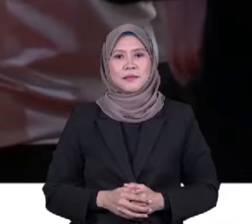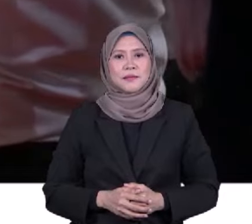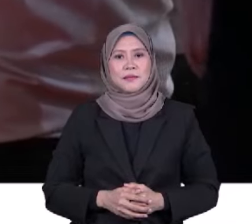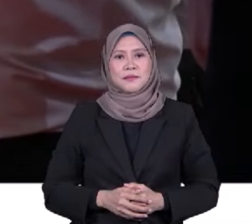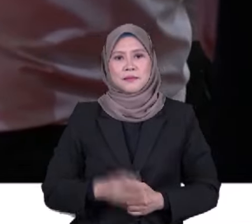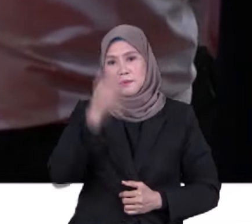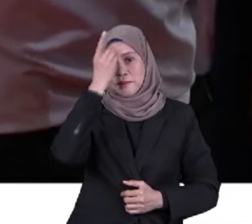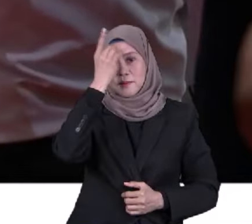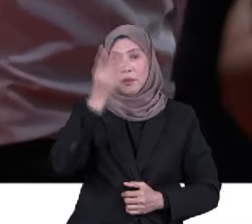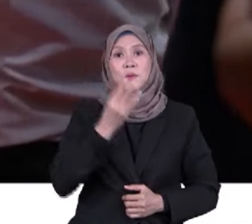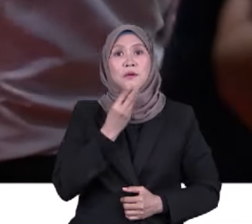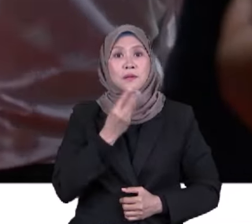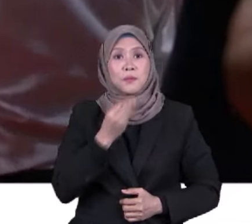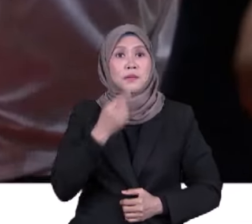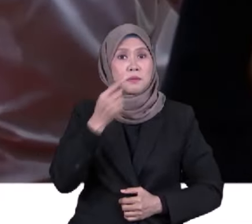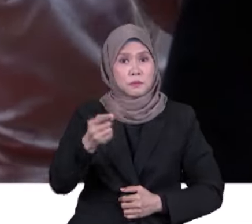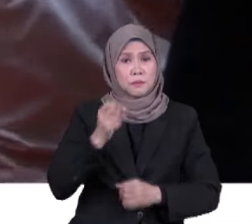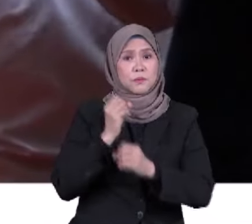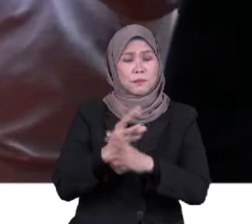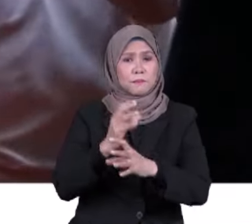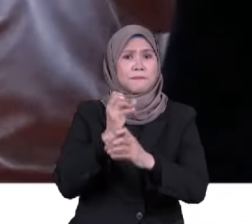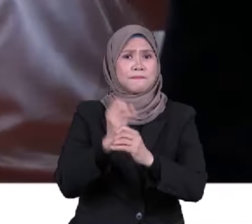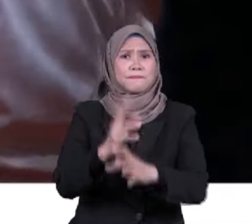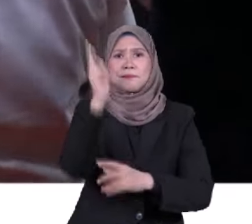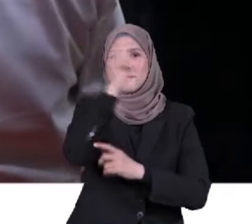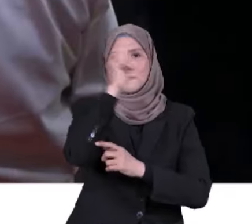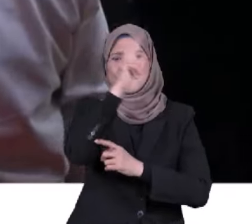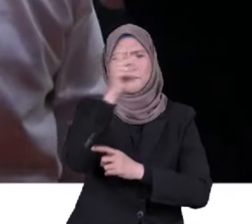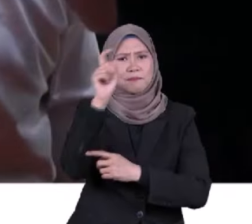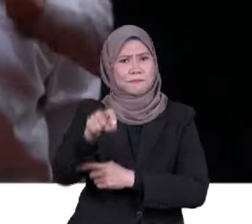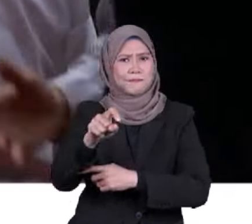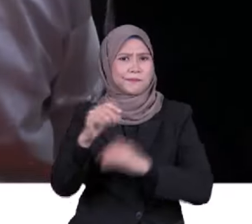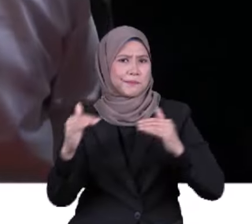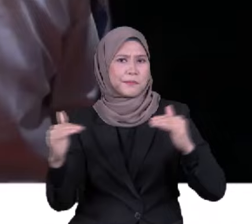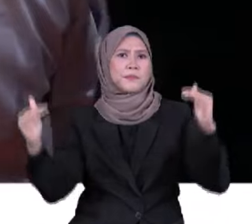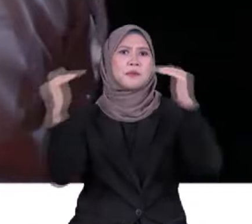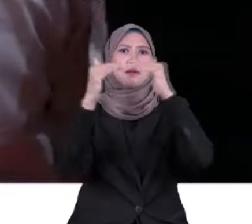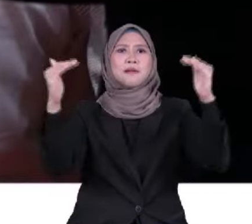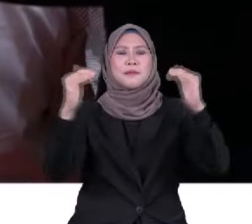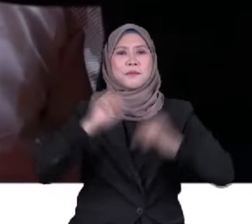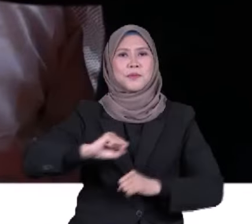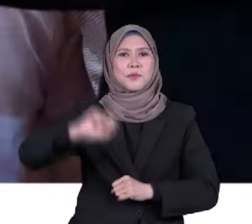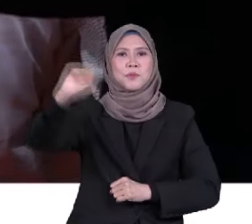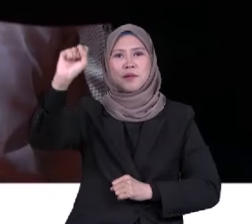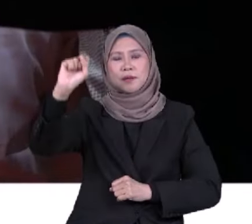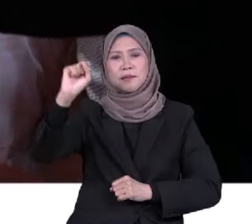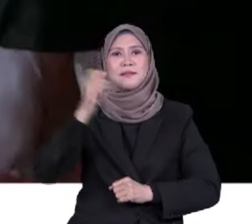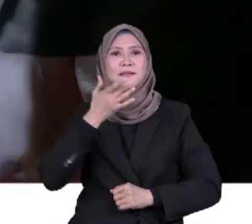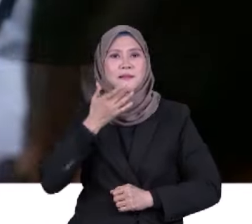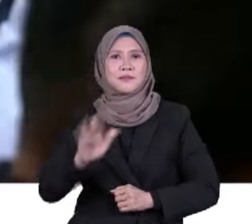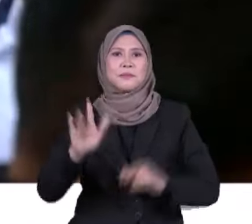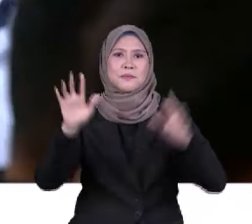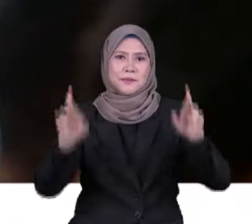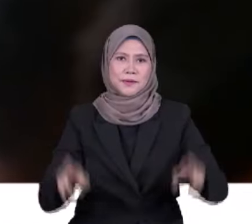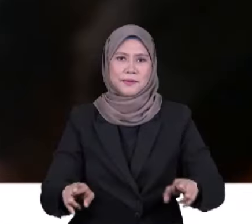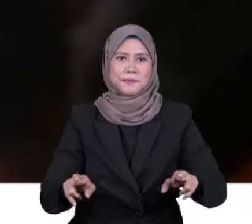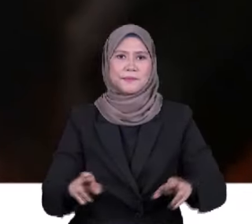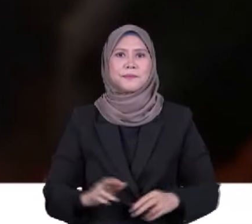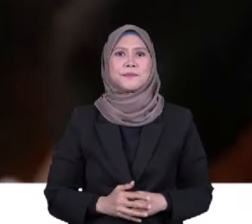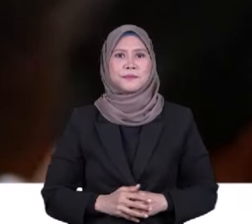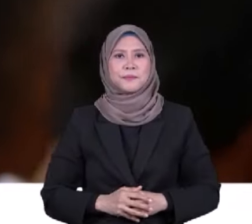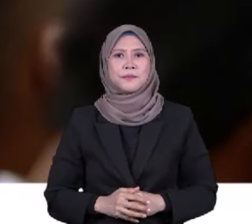Jelas Datuk Seri Anwar, usaha itu memperlihat kesungguhan kerajaan menegakkan keadilan dan memperjuangkan nasib rakyat.